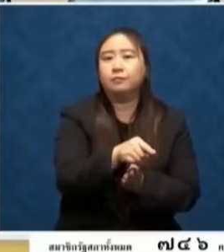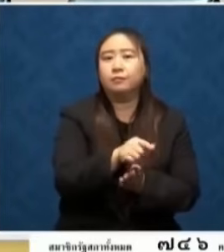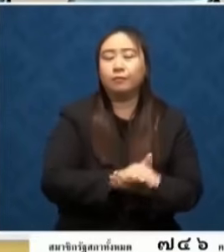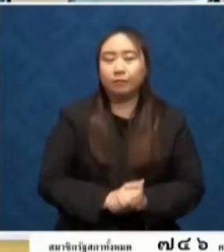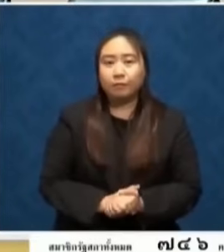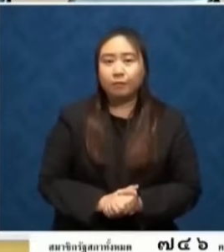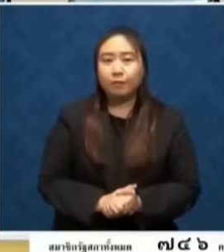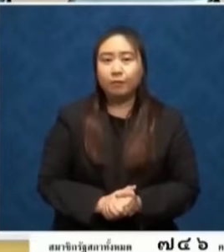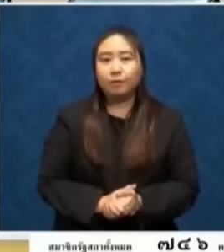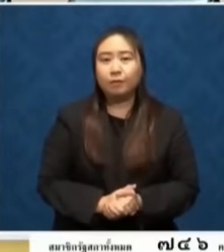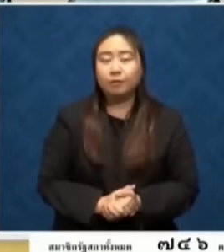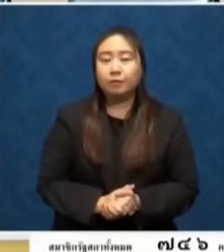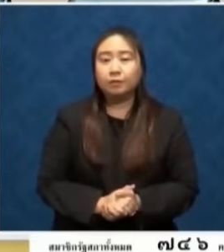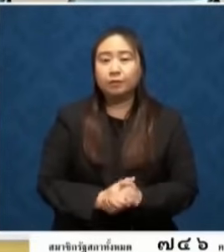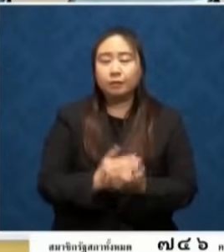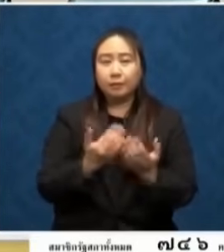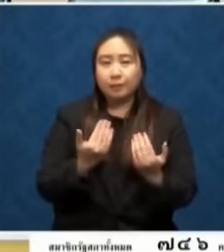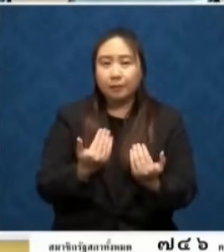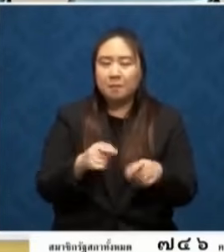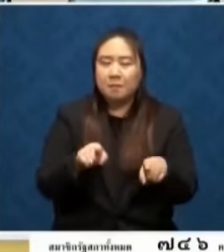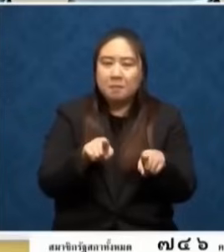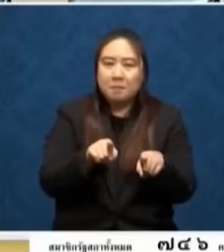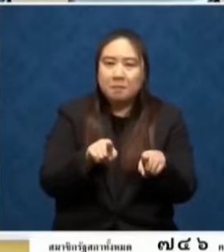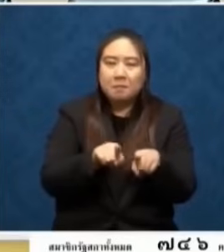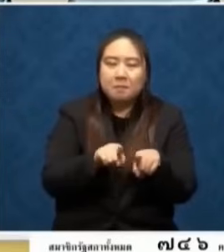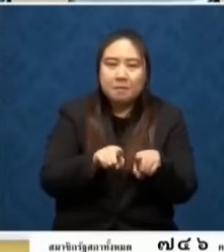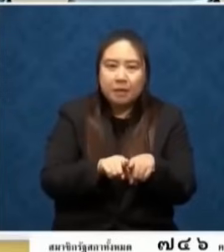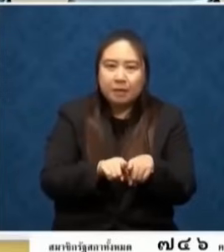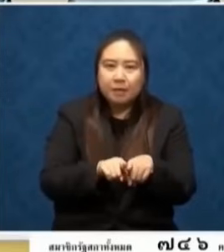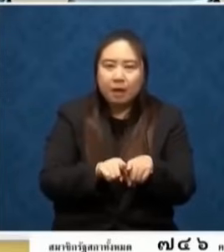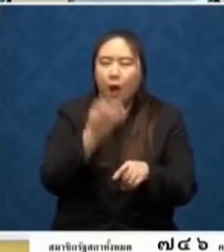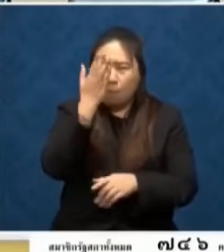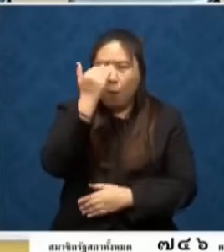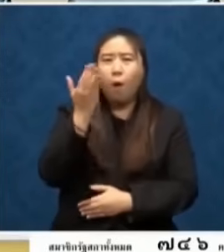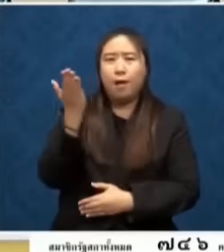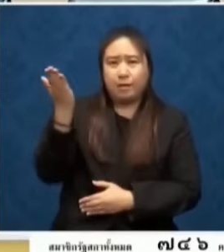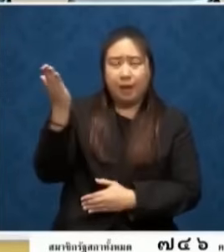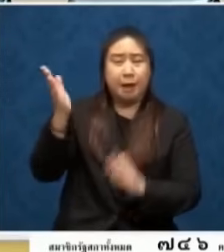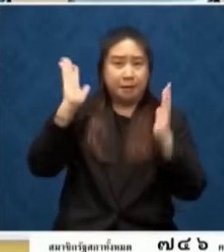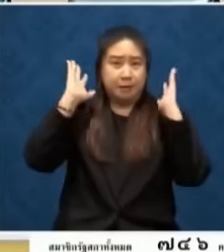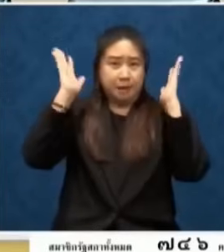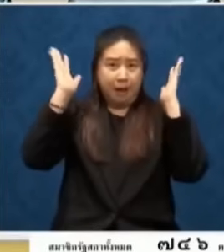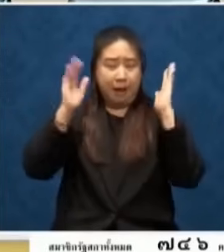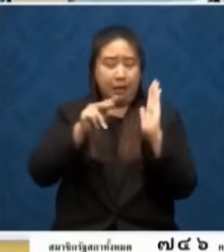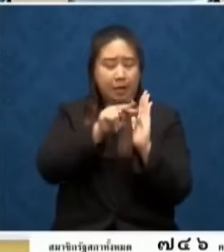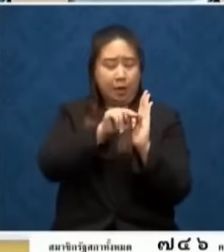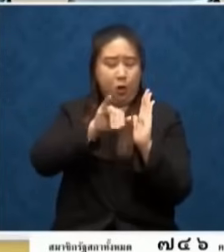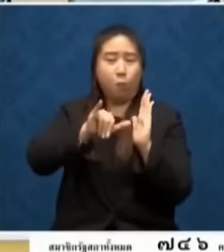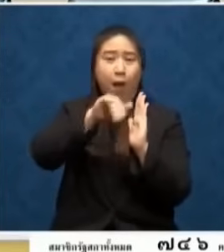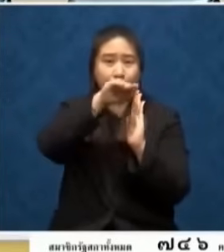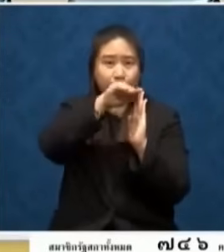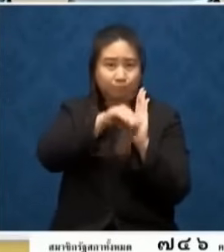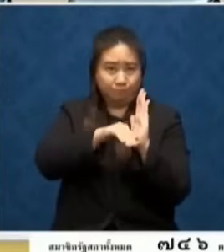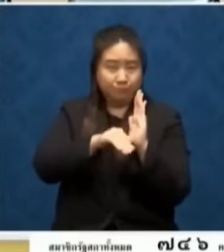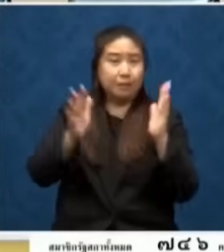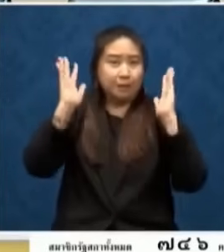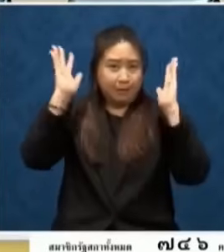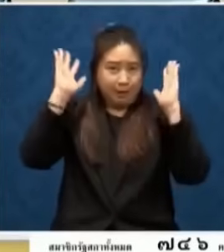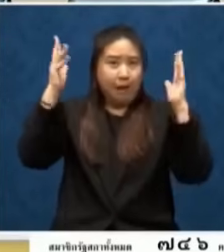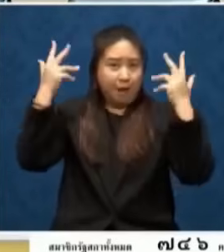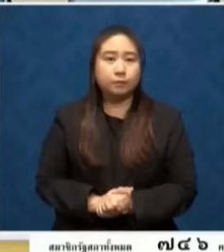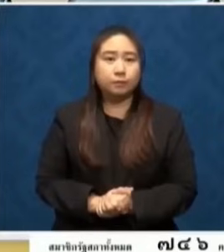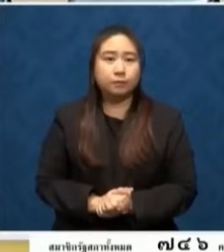ราจะทำให้เกิดสิ่งที่ดีงามเพราะท่านได้แถลงไว้ในนโยบายตั้งแต่ต้นนะครับว่